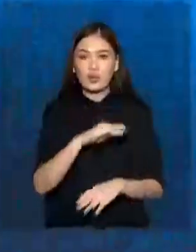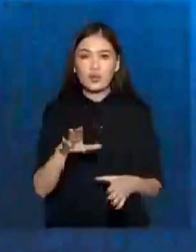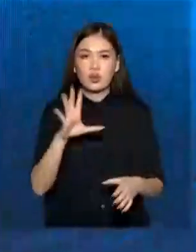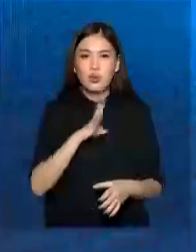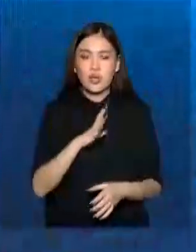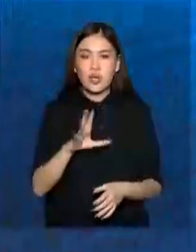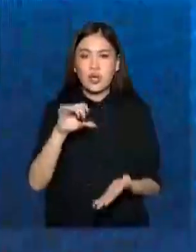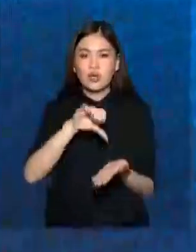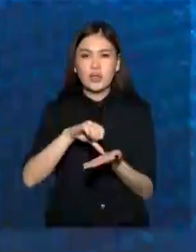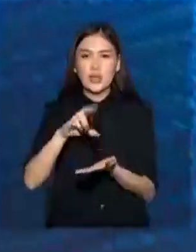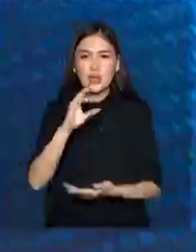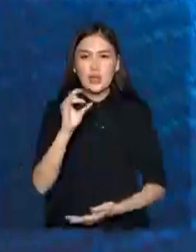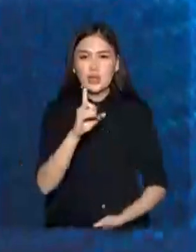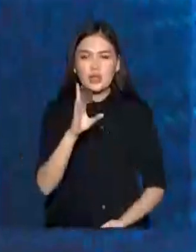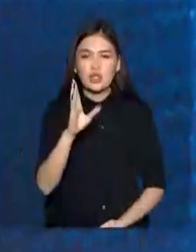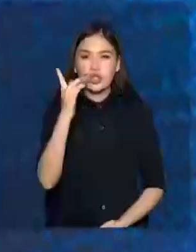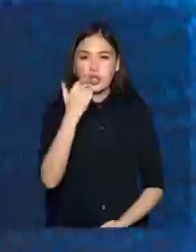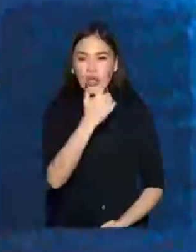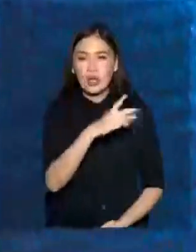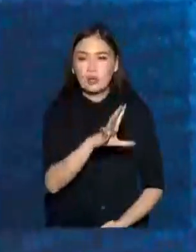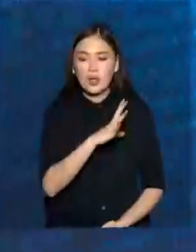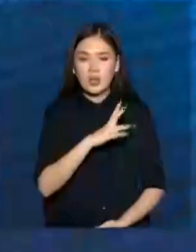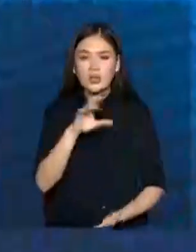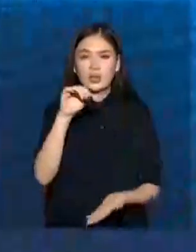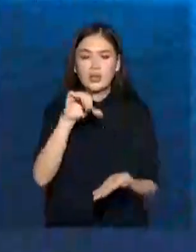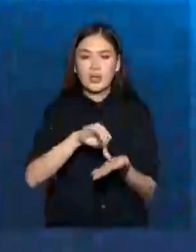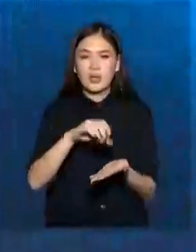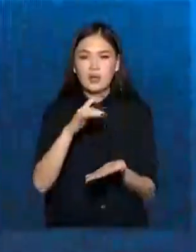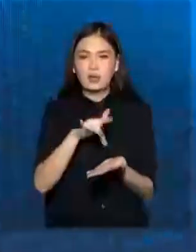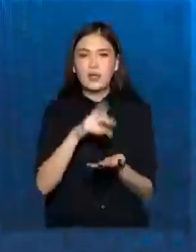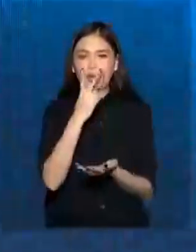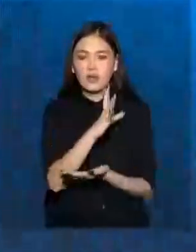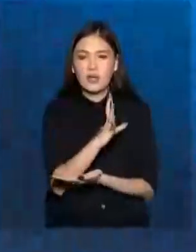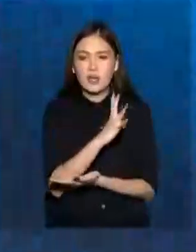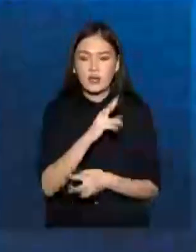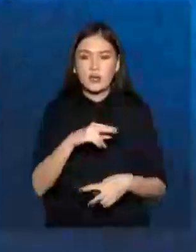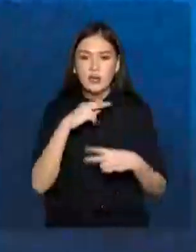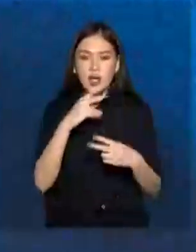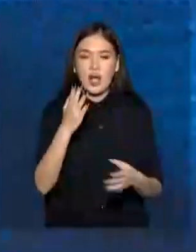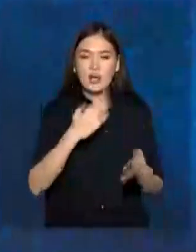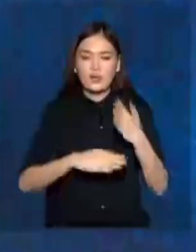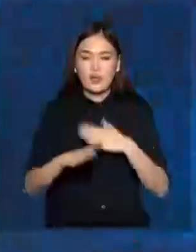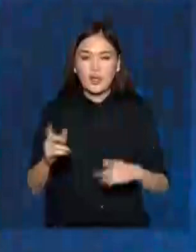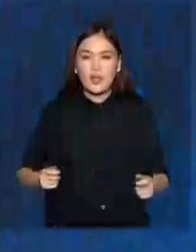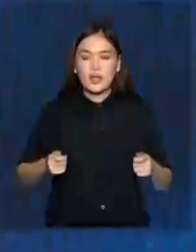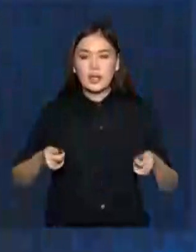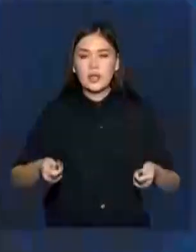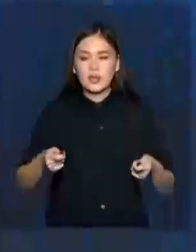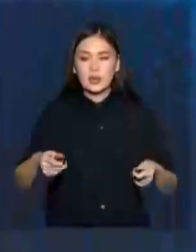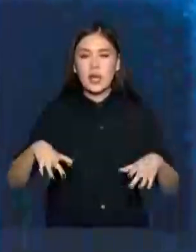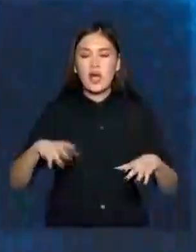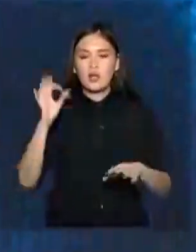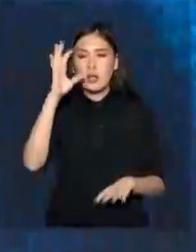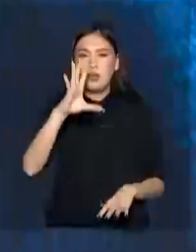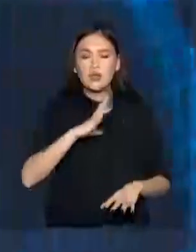Представила постановку к желага в центре внимания Судьба девушки которая оказалась прикованной к инвалидному креслу после взрыва на